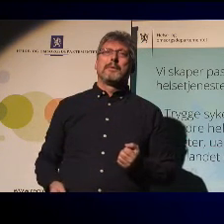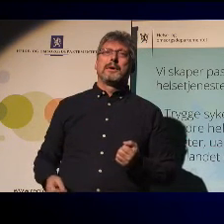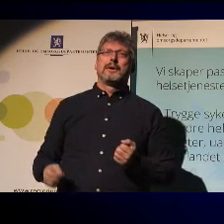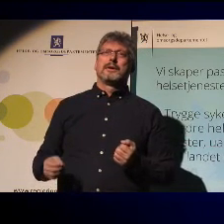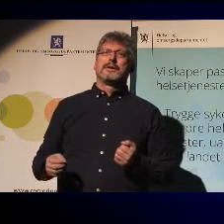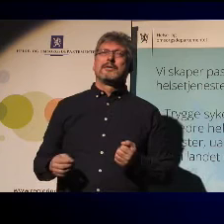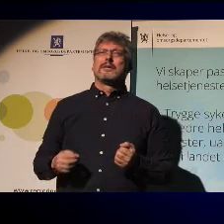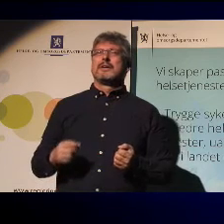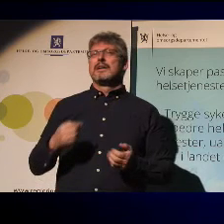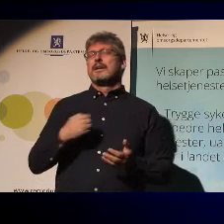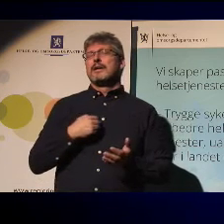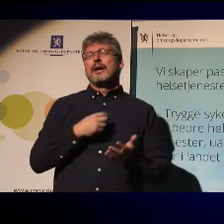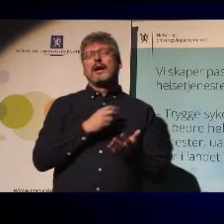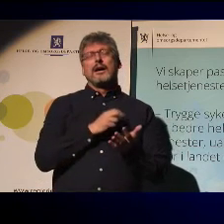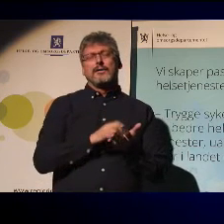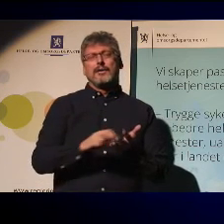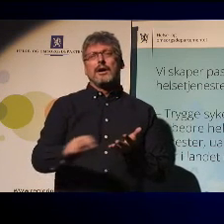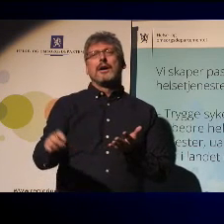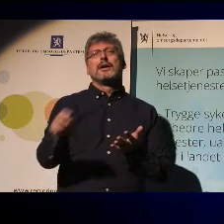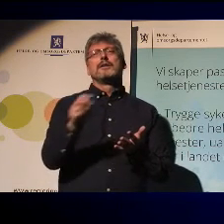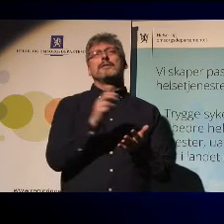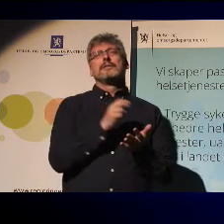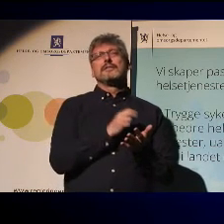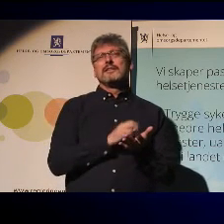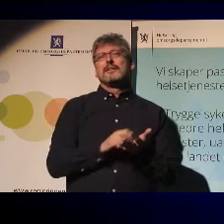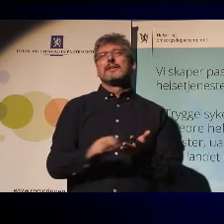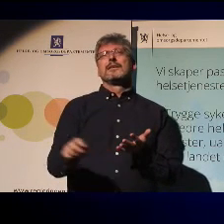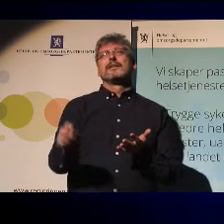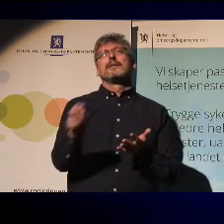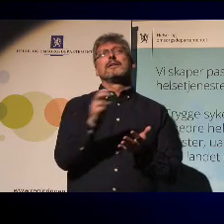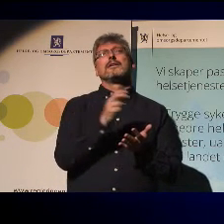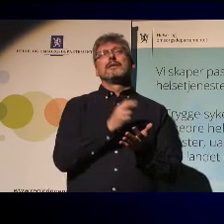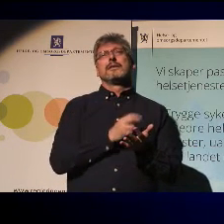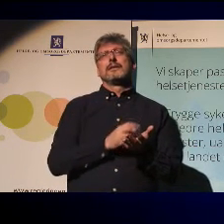Jag är på vandring